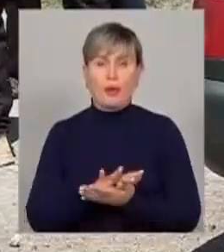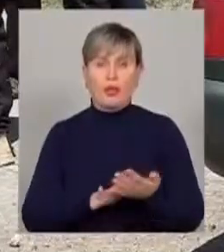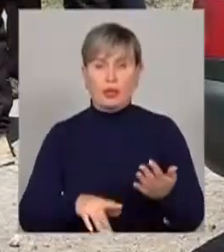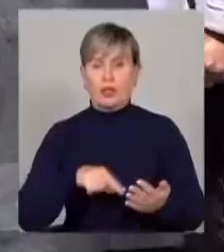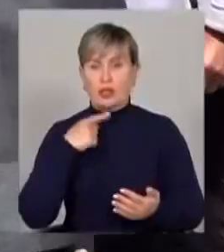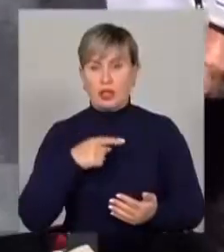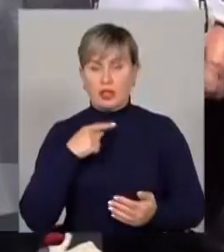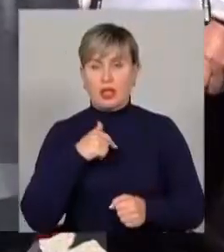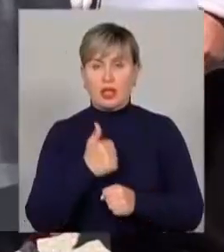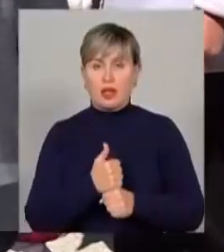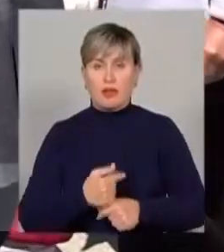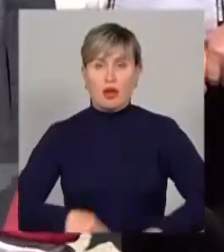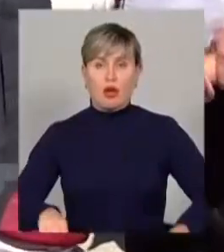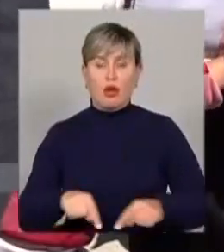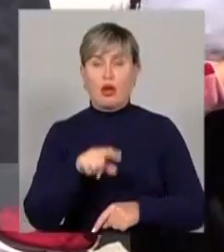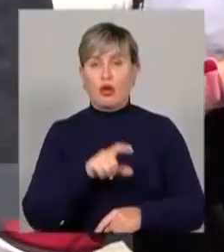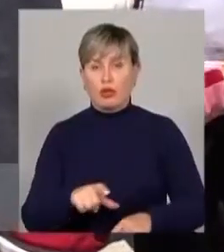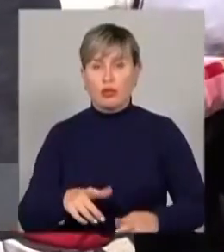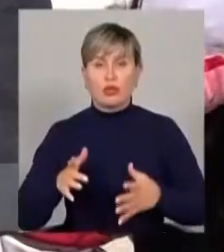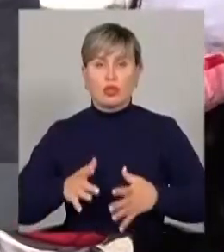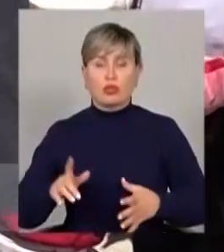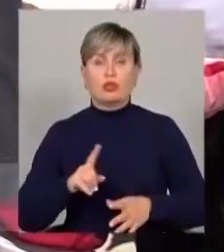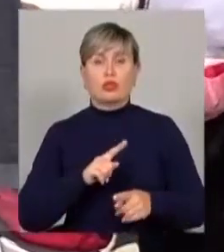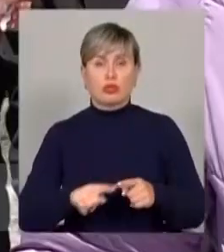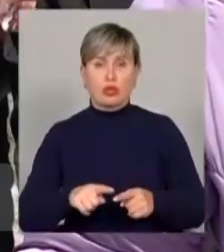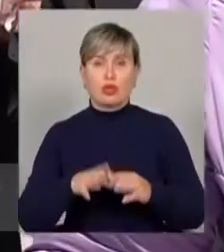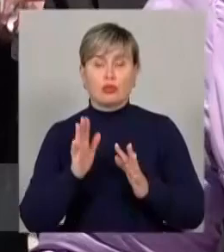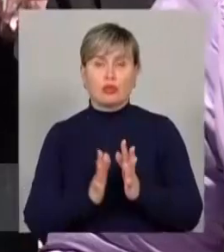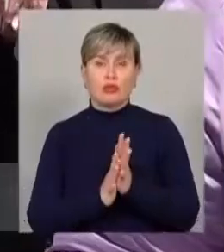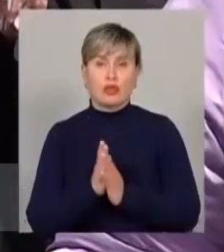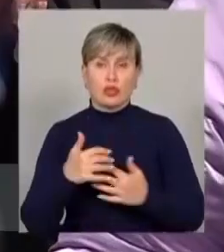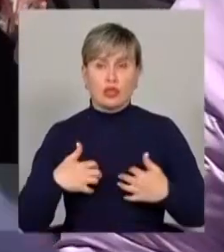глава округа. Сельчане надеются, что уже скоро они тоже смогут выращивать